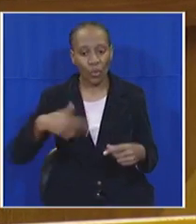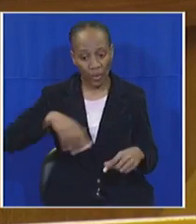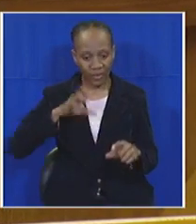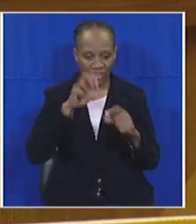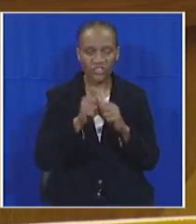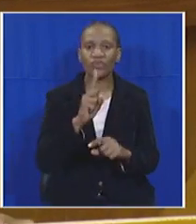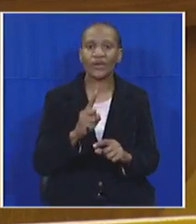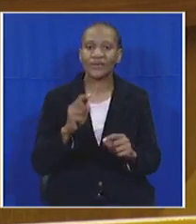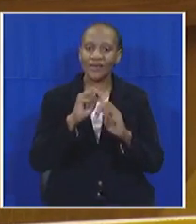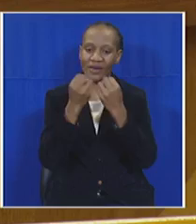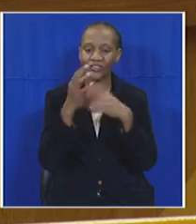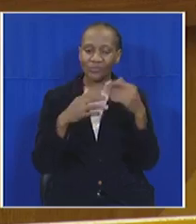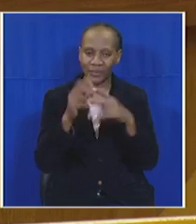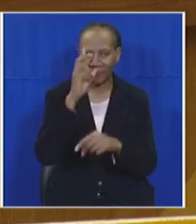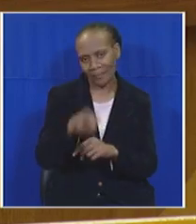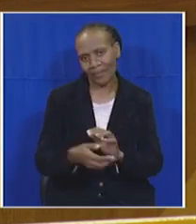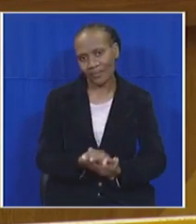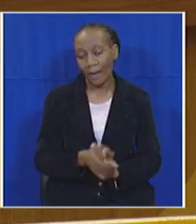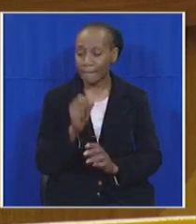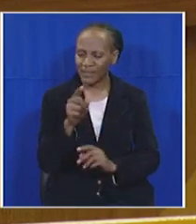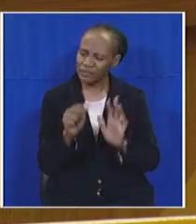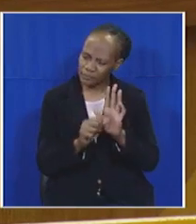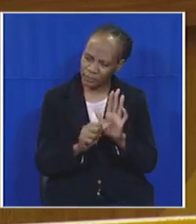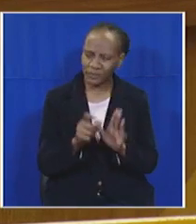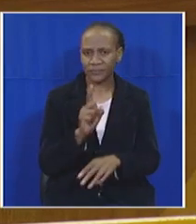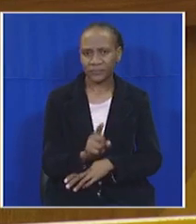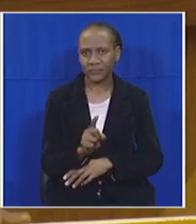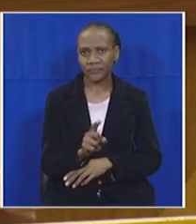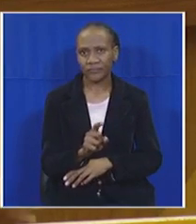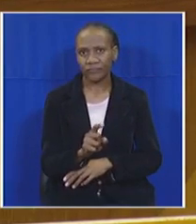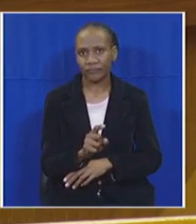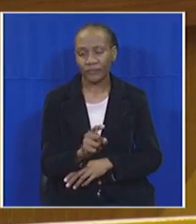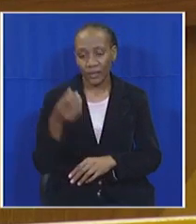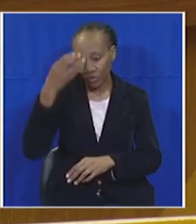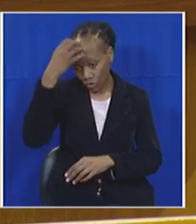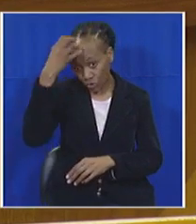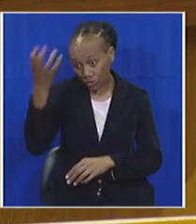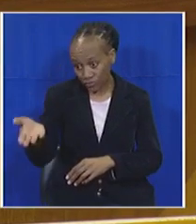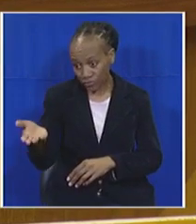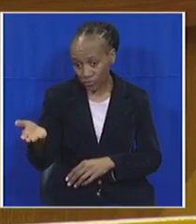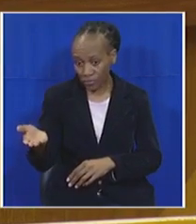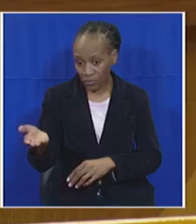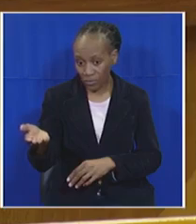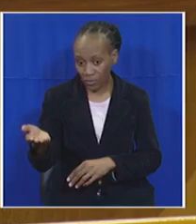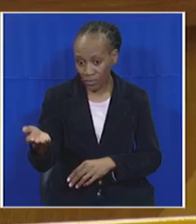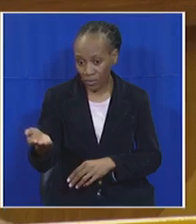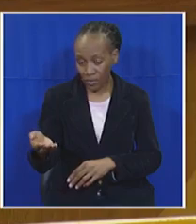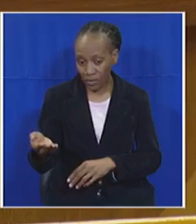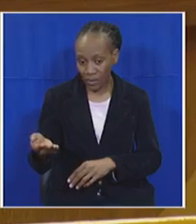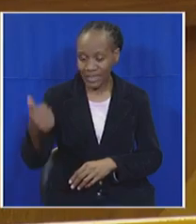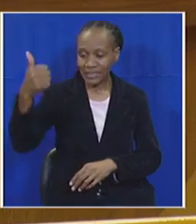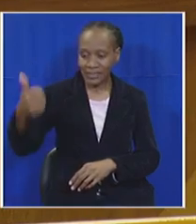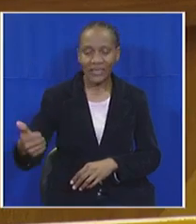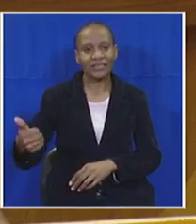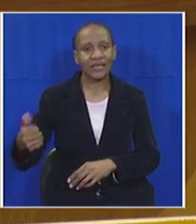amakhosi ahlale kulezi zindlu zemkhandlu yomasipala ebe engenalo izwi khona engakwazi nokuvota kuphela nje ezethameli.